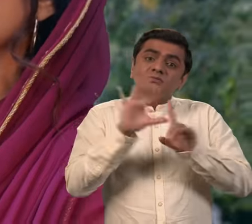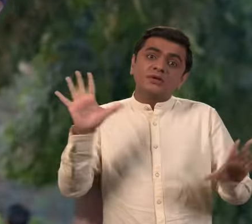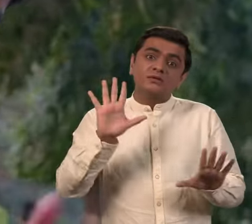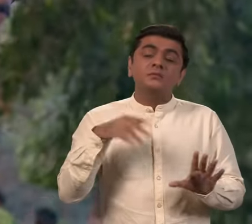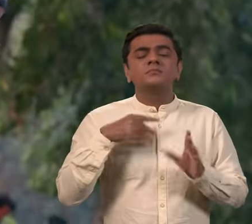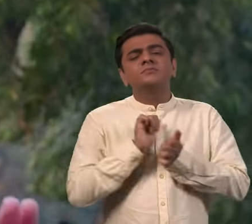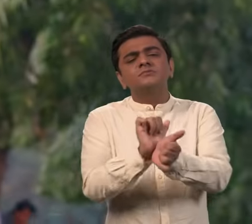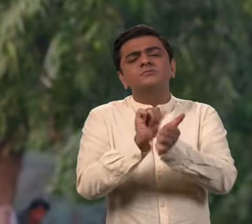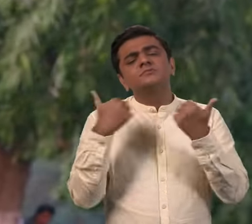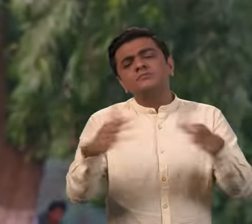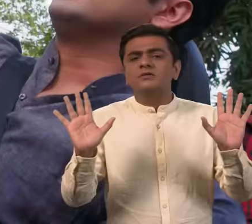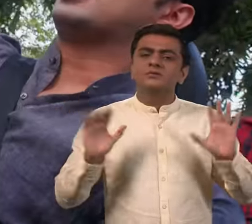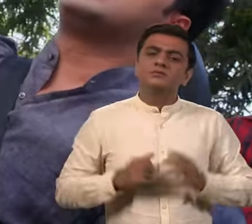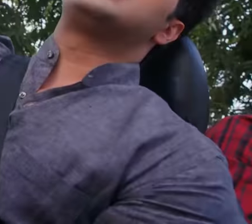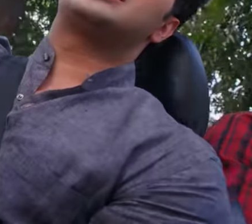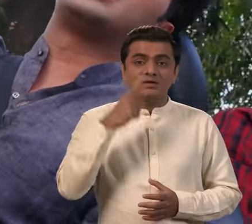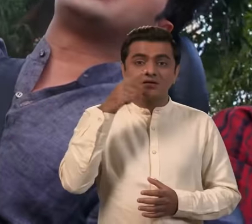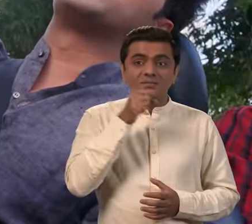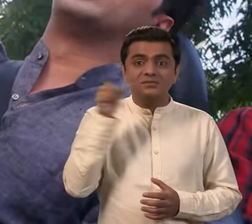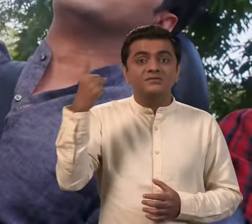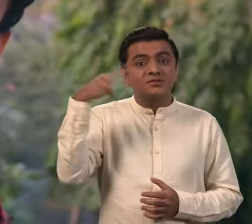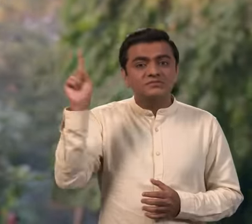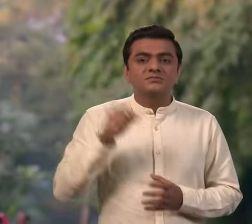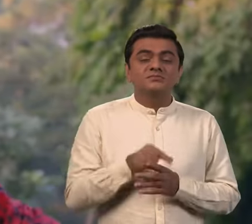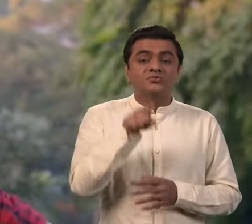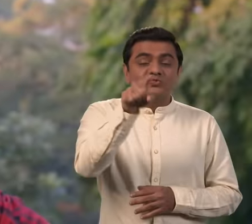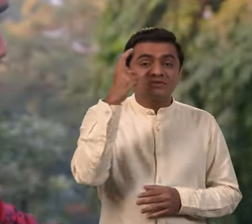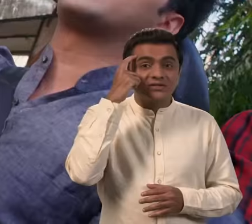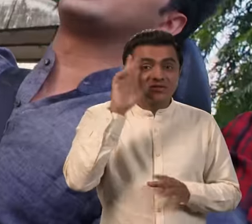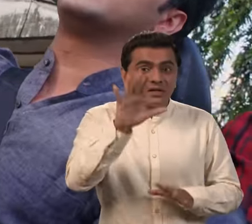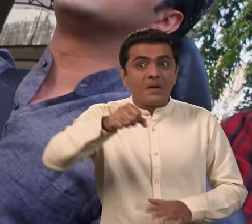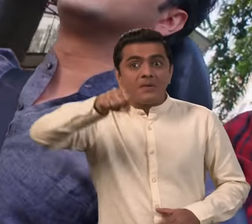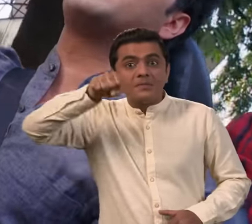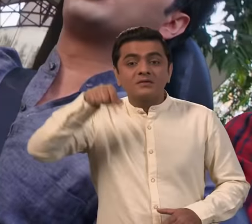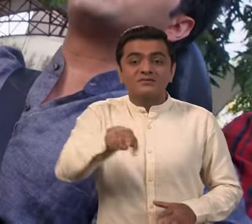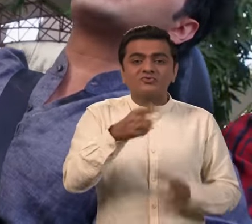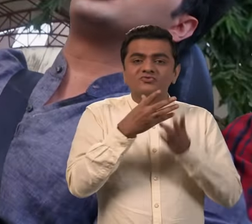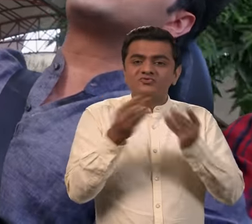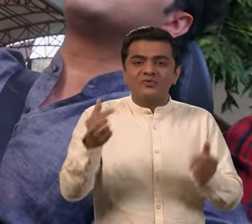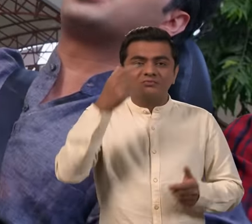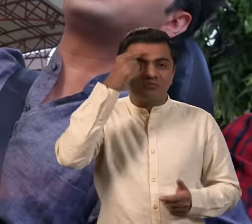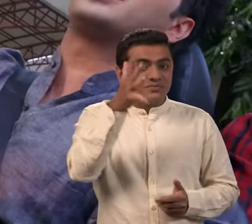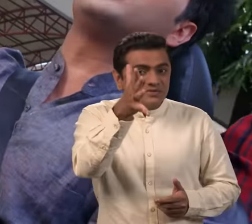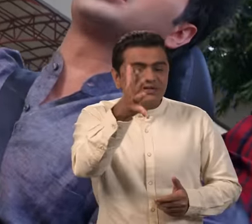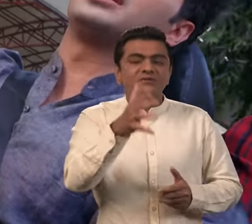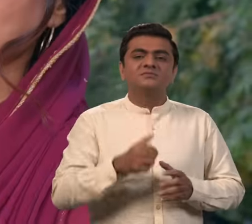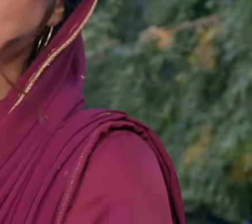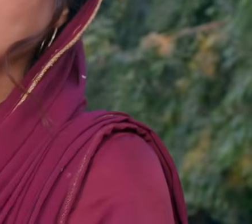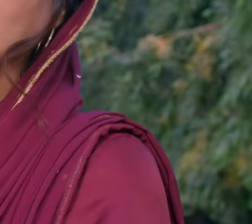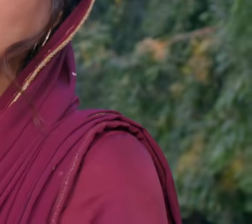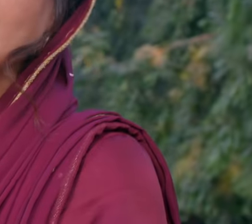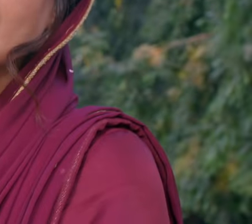करूंगा, भले ही मुझे जेल जाना पड़े। नानी ठीक कह रही है सोहम, थोड़ा दिमाग से सोचा करना, हर प्रॉब्लम की सलूशन मारपीट नहीं होती